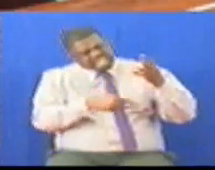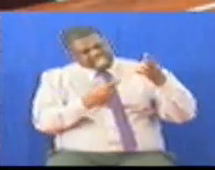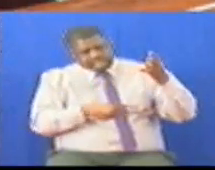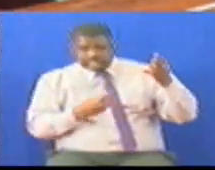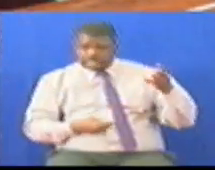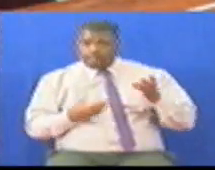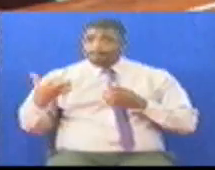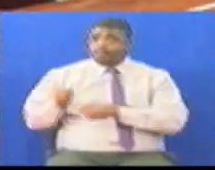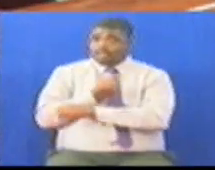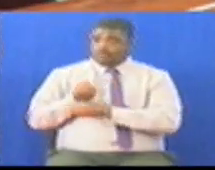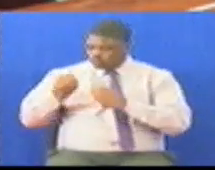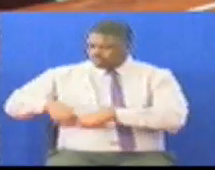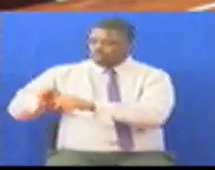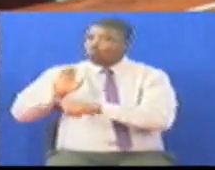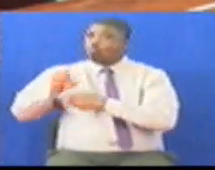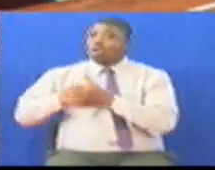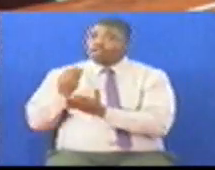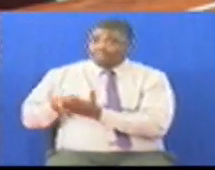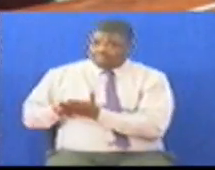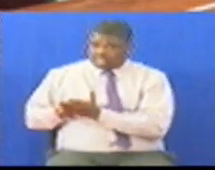fedha. Mheshimiwa Spika,